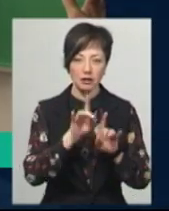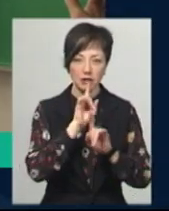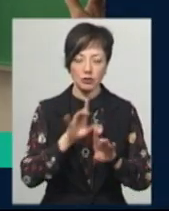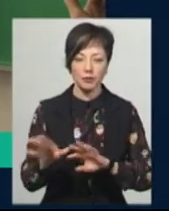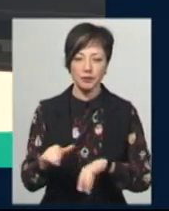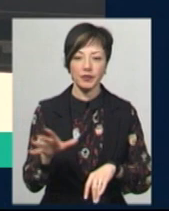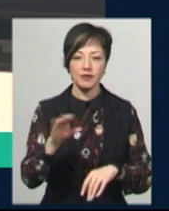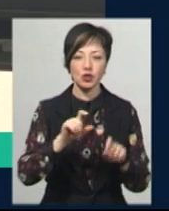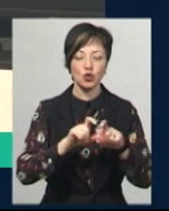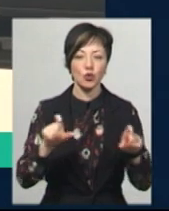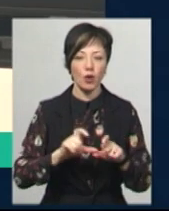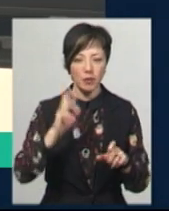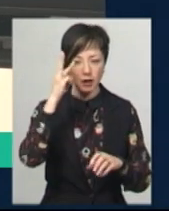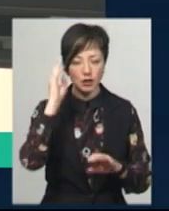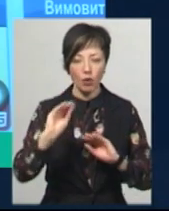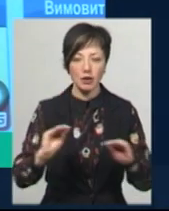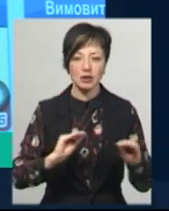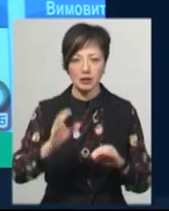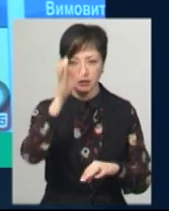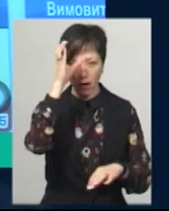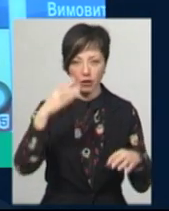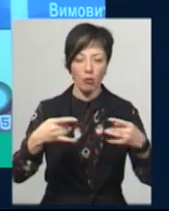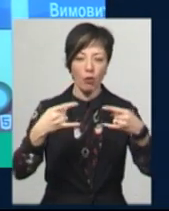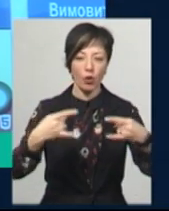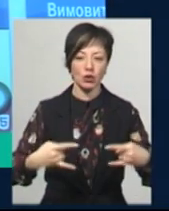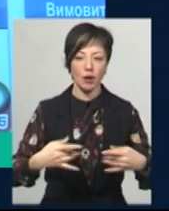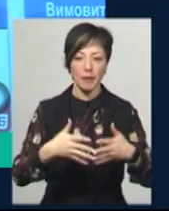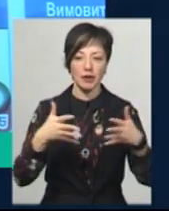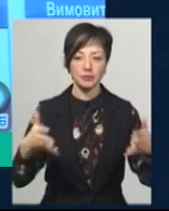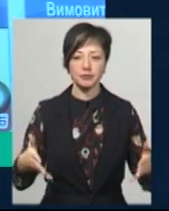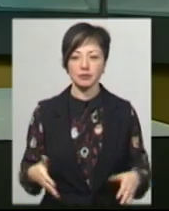Усі школи обласного центру обладнали смарт-бордами.